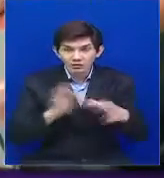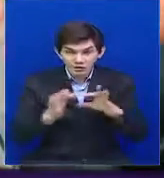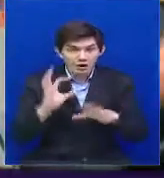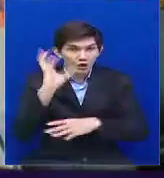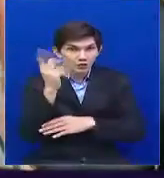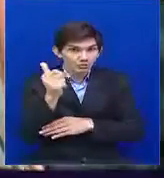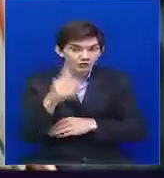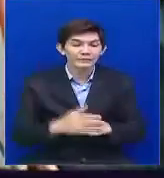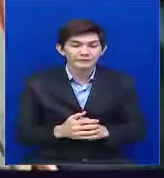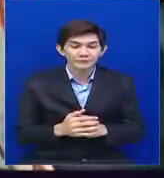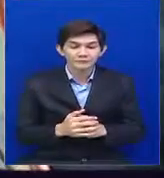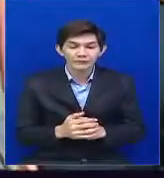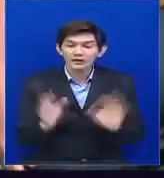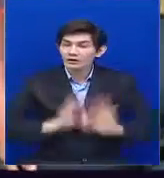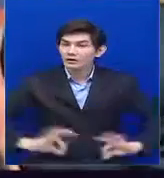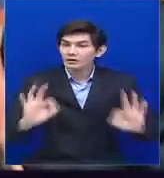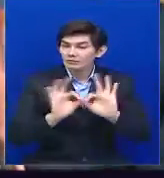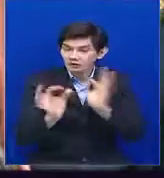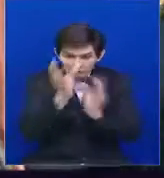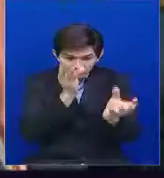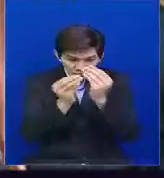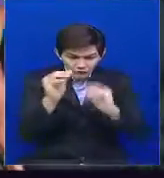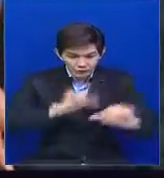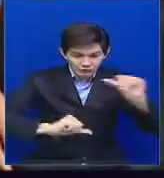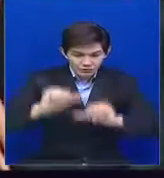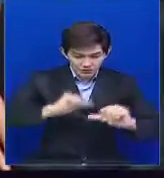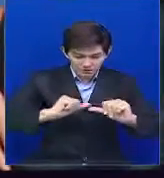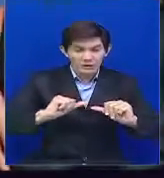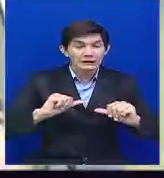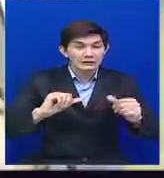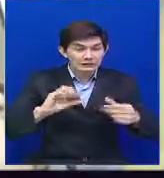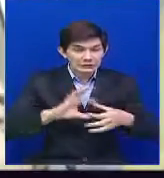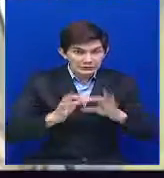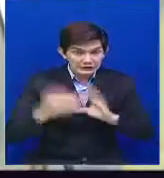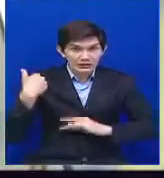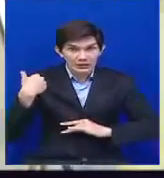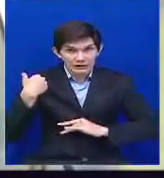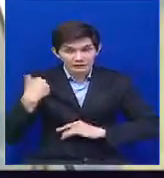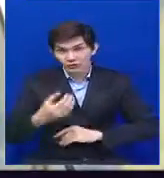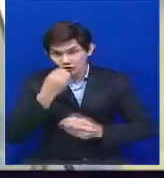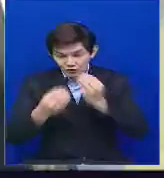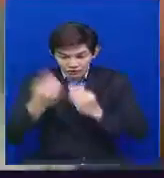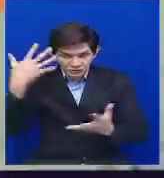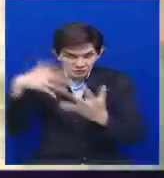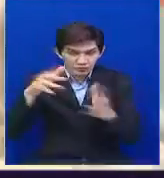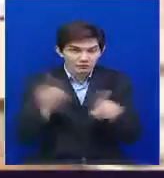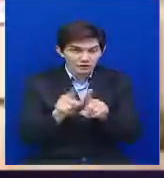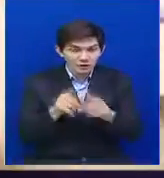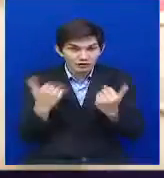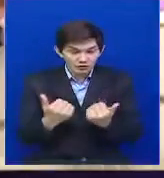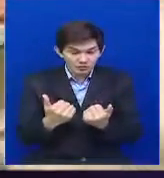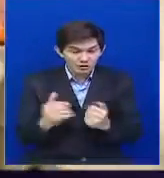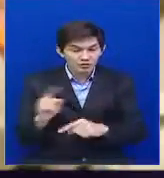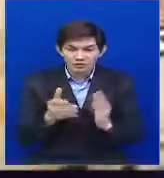ากลได้โดยเน้นการเรียนรู้ด้านวิทยาศาสตร์การกีฬาโภชนาการและจิตวิทยาอีกทั้งเป็นการเสริมสร้